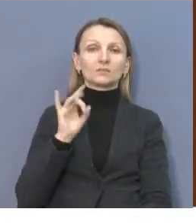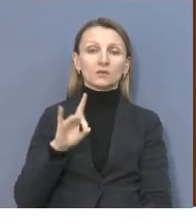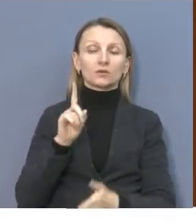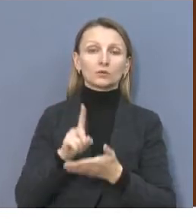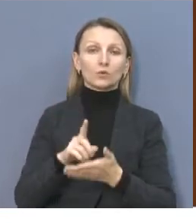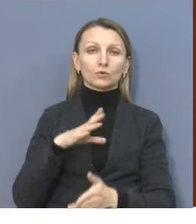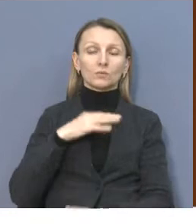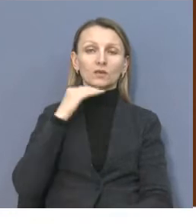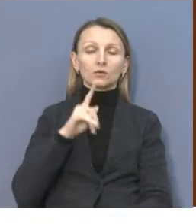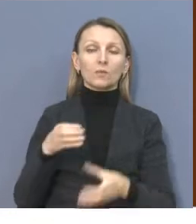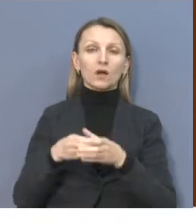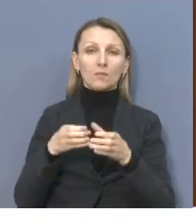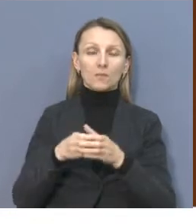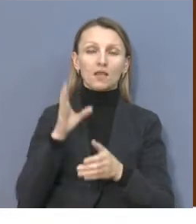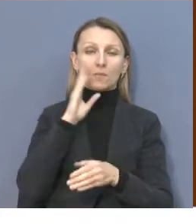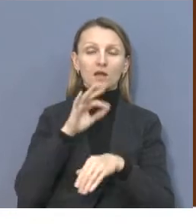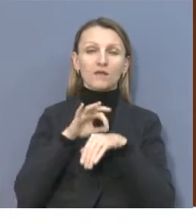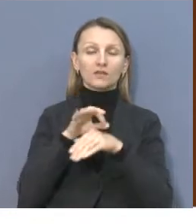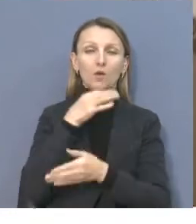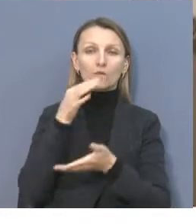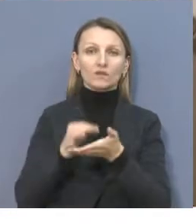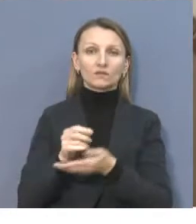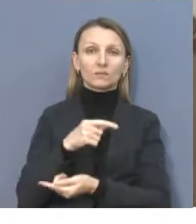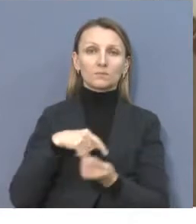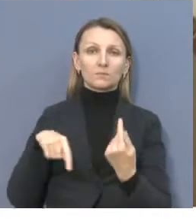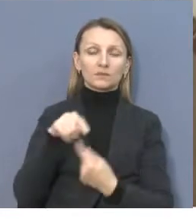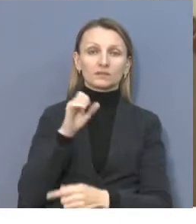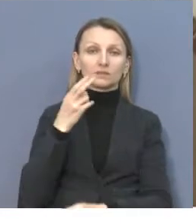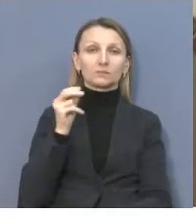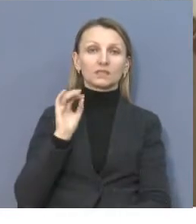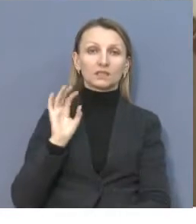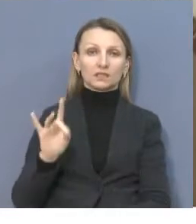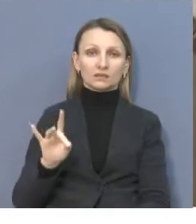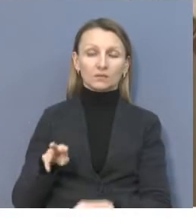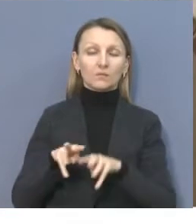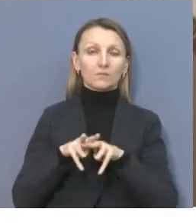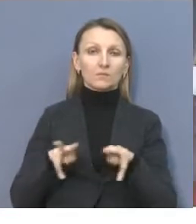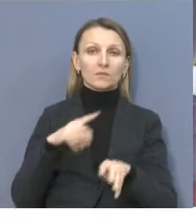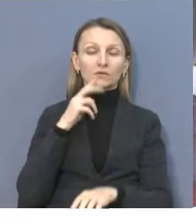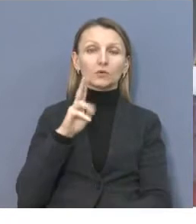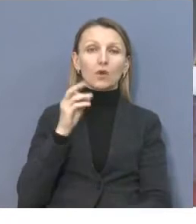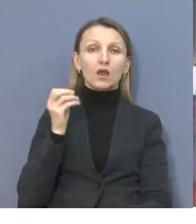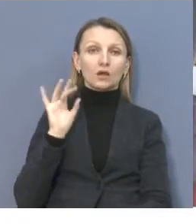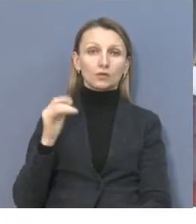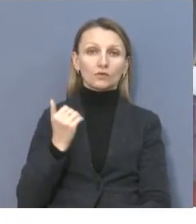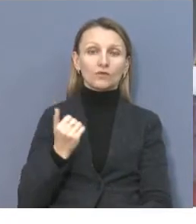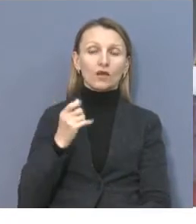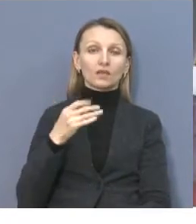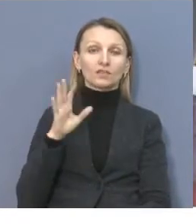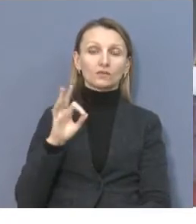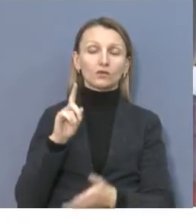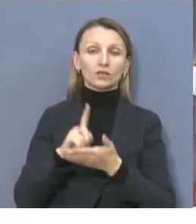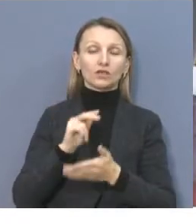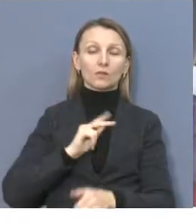достаточно бы компании могла вести ответственный бизнес спикер мажилиса подчеркнул что коллекторские агентства должны работать в рамках